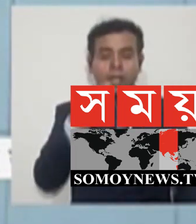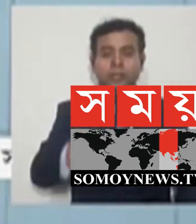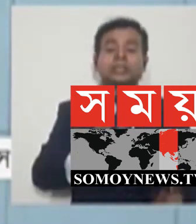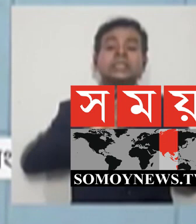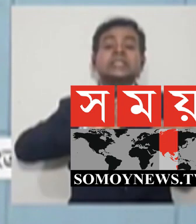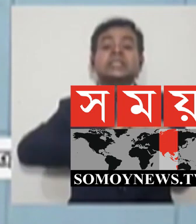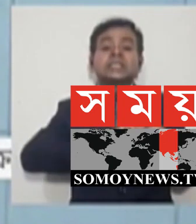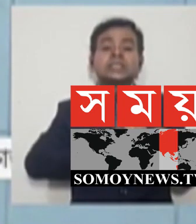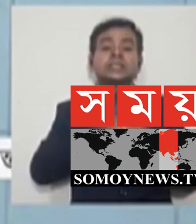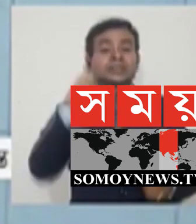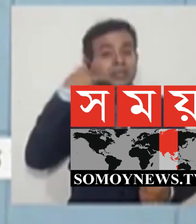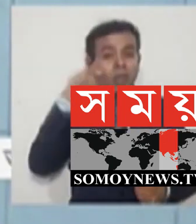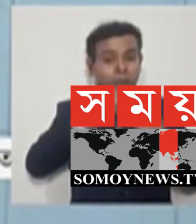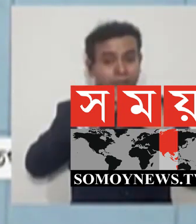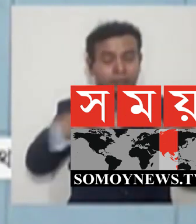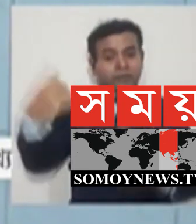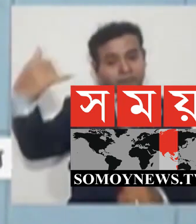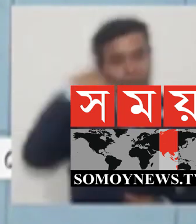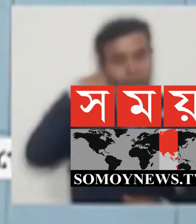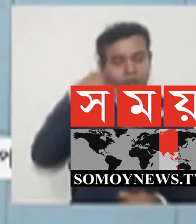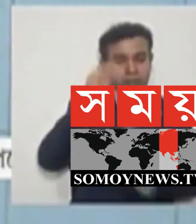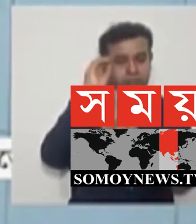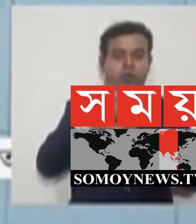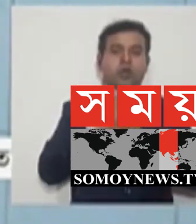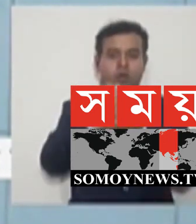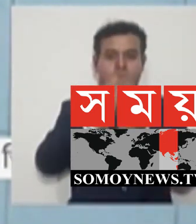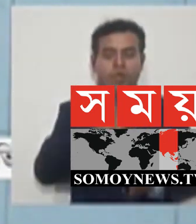আপনাদের সকলকে ধন্যবাদ। সবাই ভালো